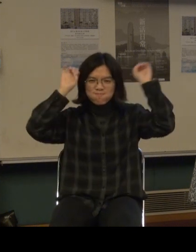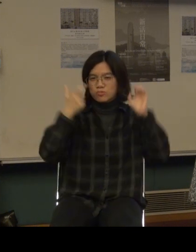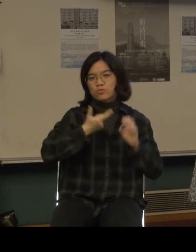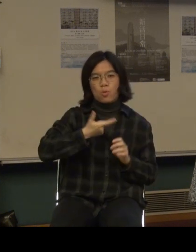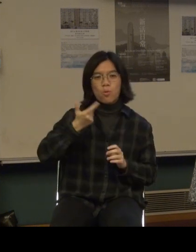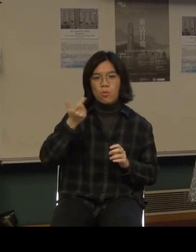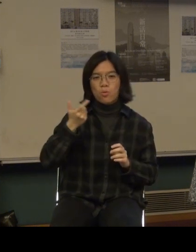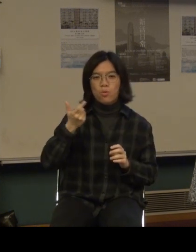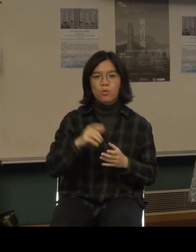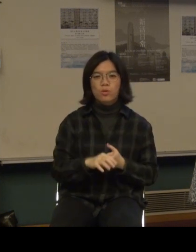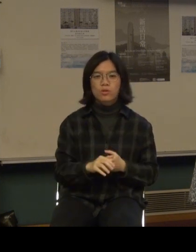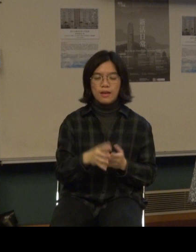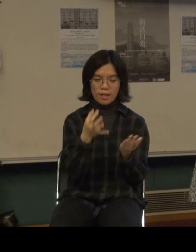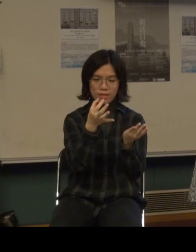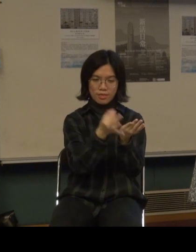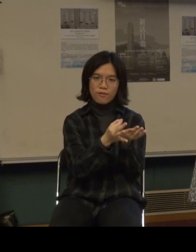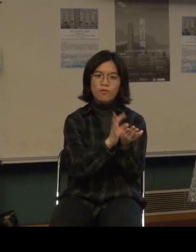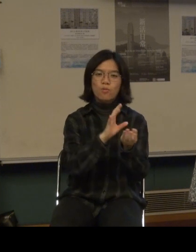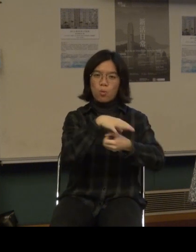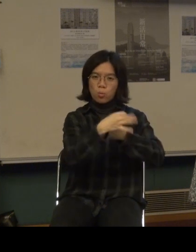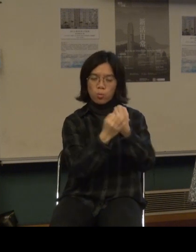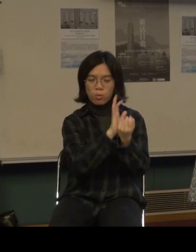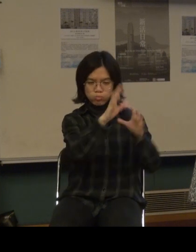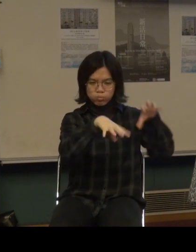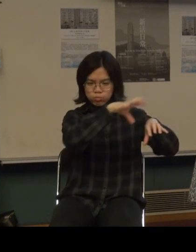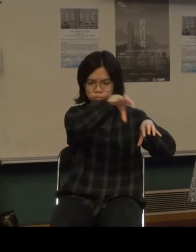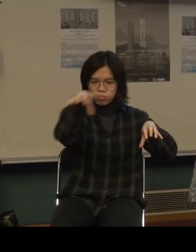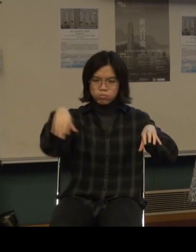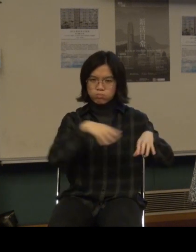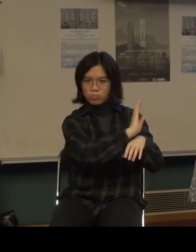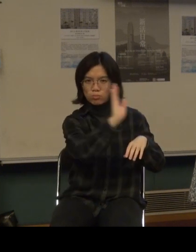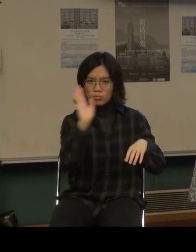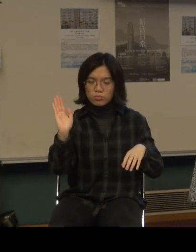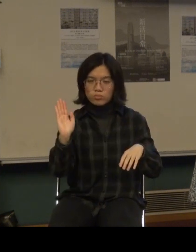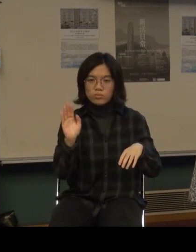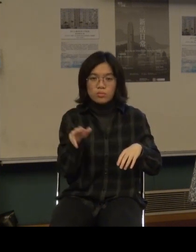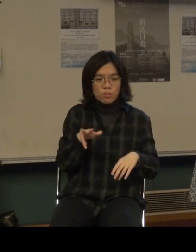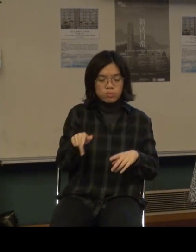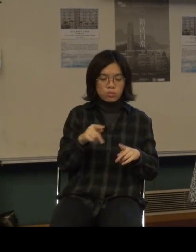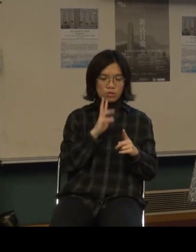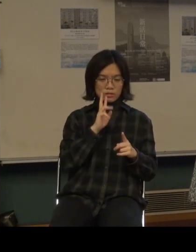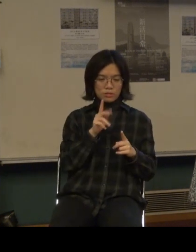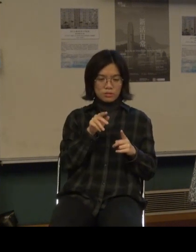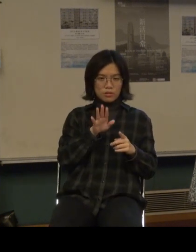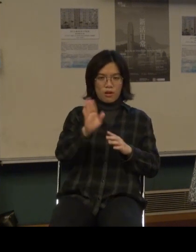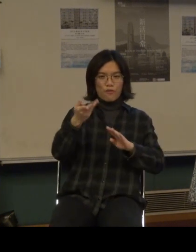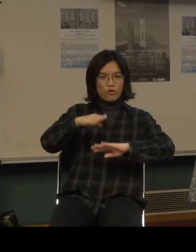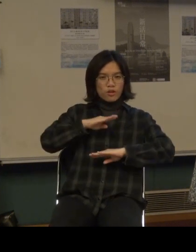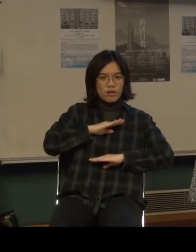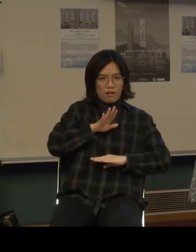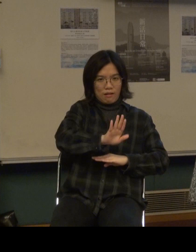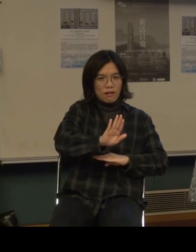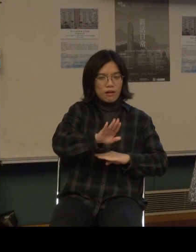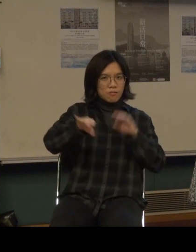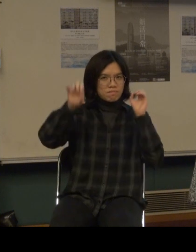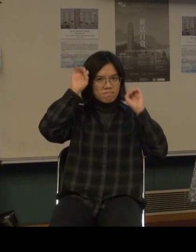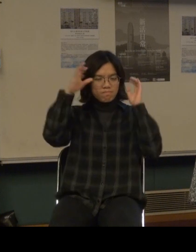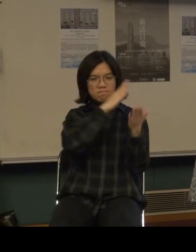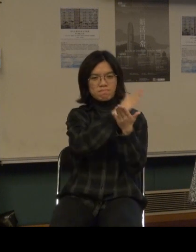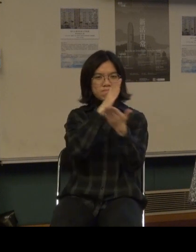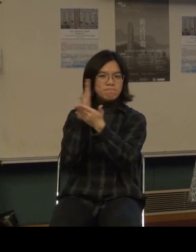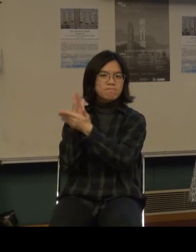不同地區、不同國家的建築師，他們做了創出不同的一些建築的風格。例